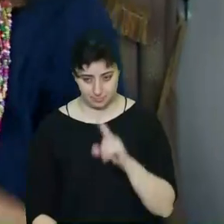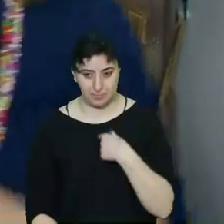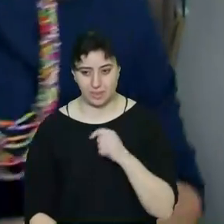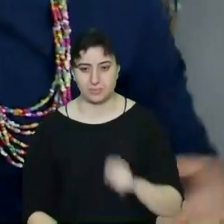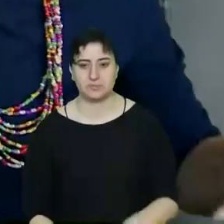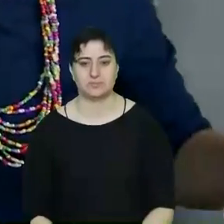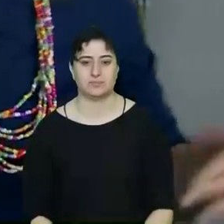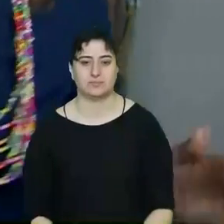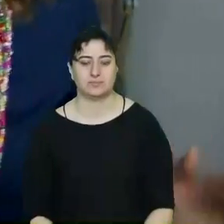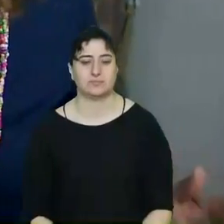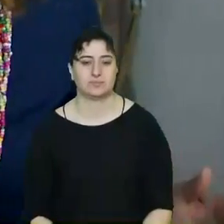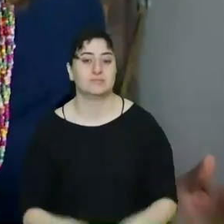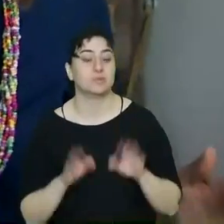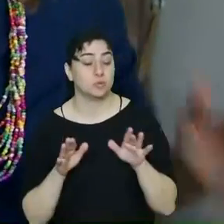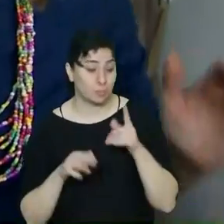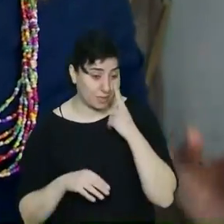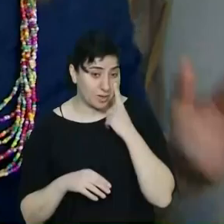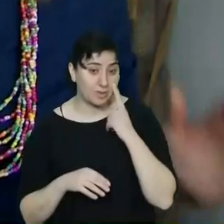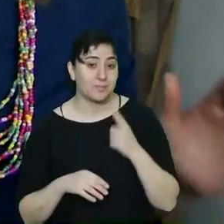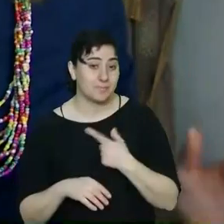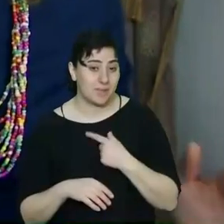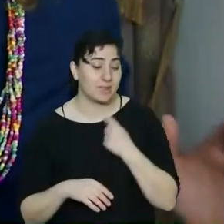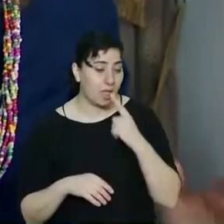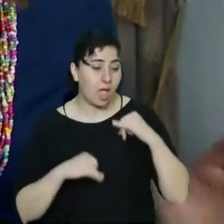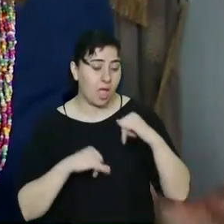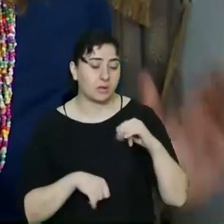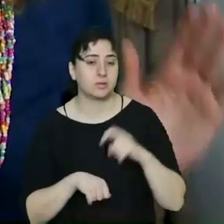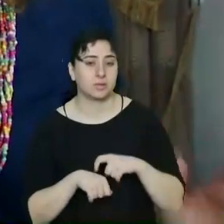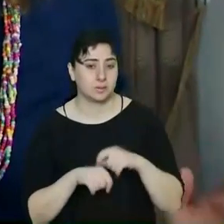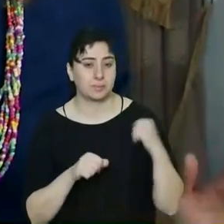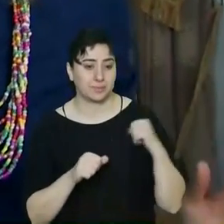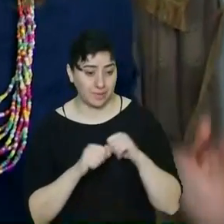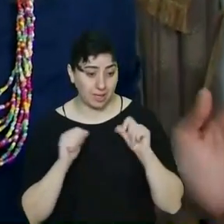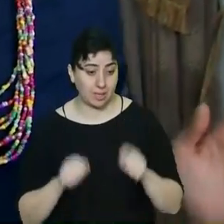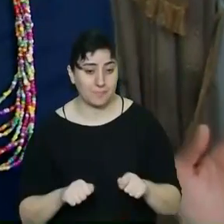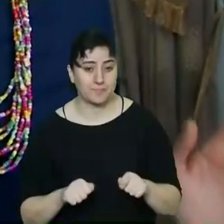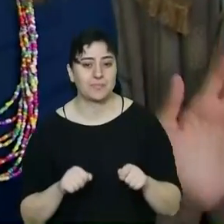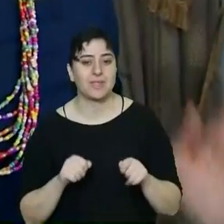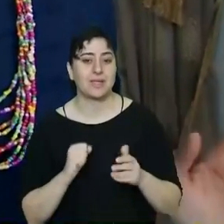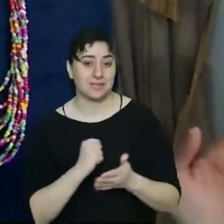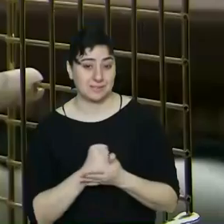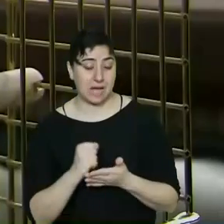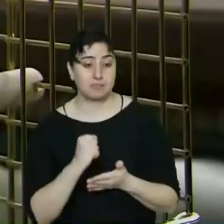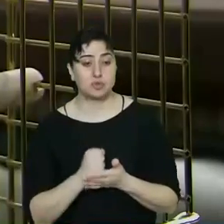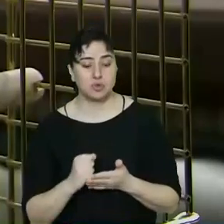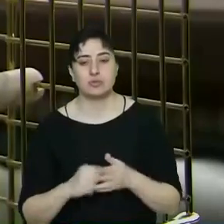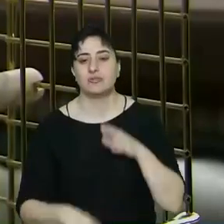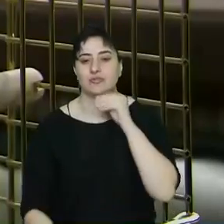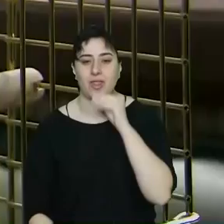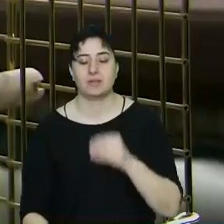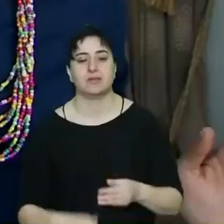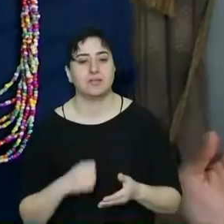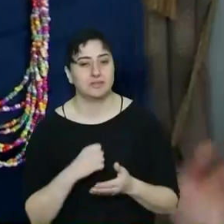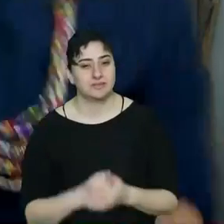yapacağım bak. Cici kuş, şimdi ben ne diyorsam onu tekrarla, tamam mı? Trabzon. Fener.